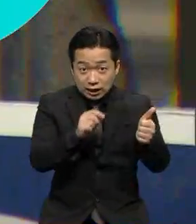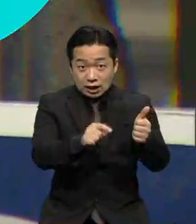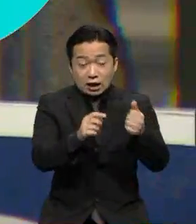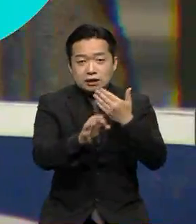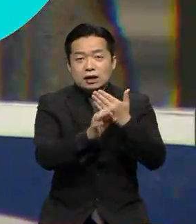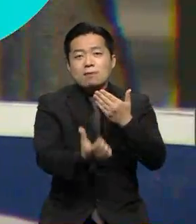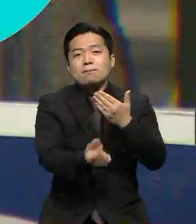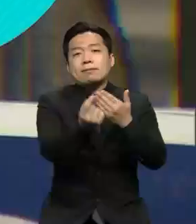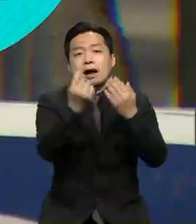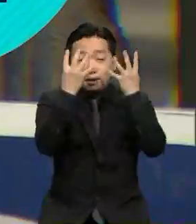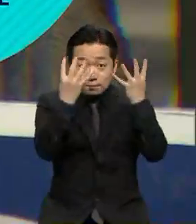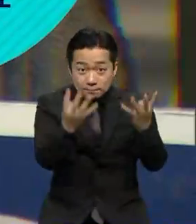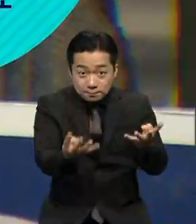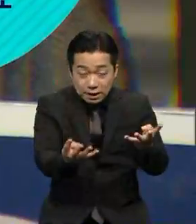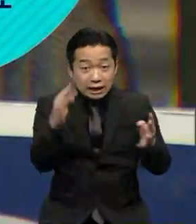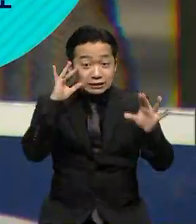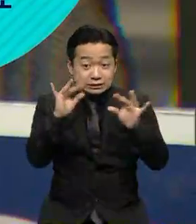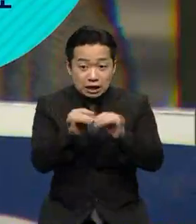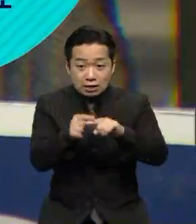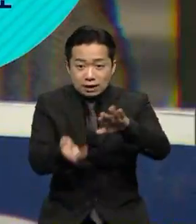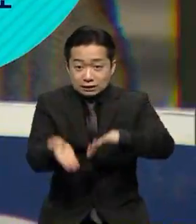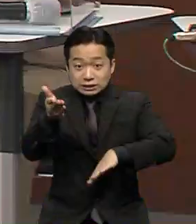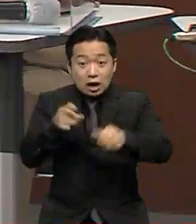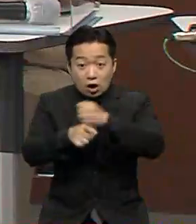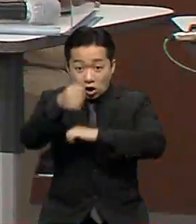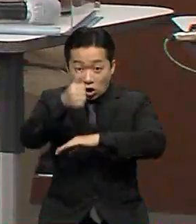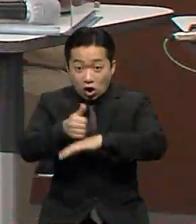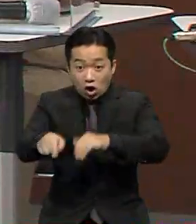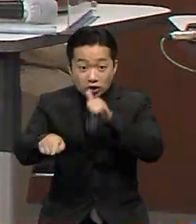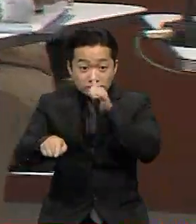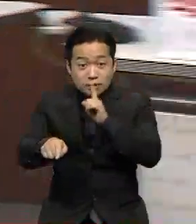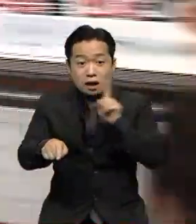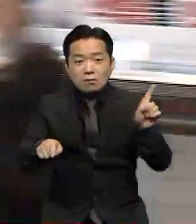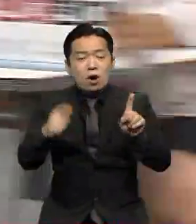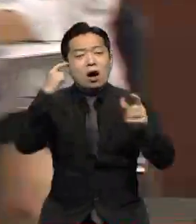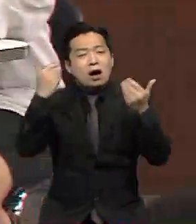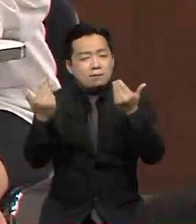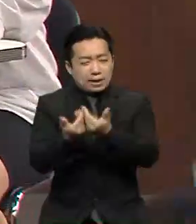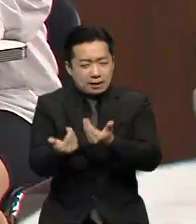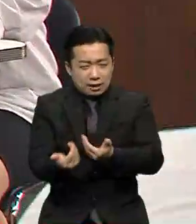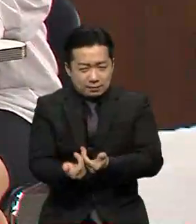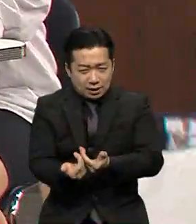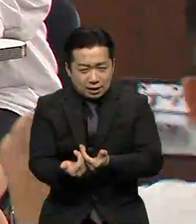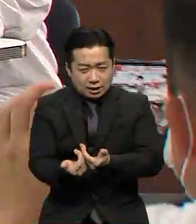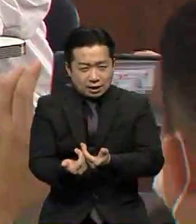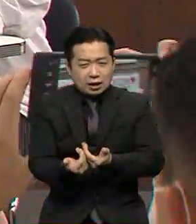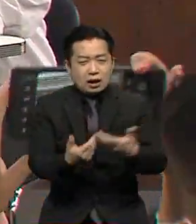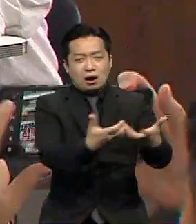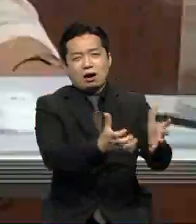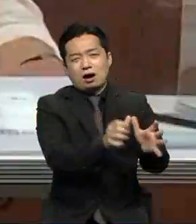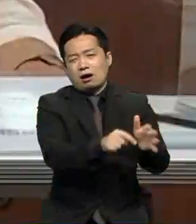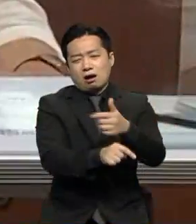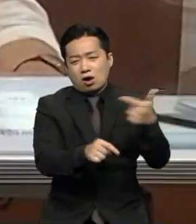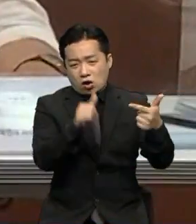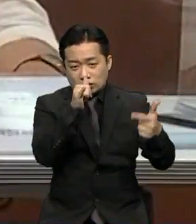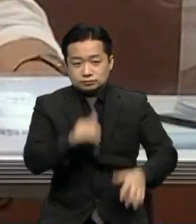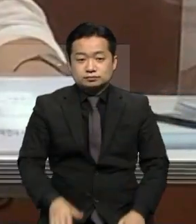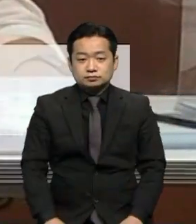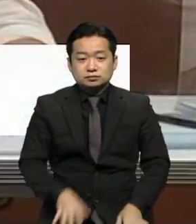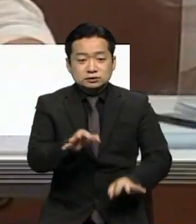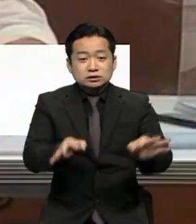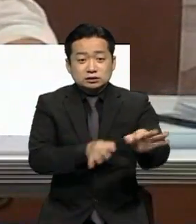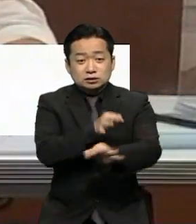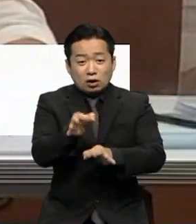찬성한다는 여론이 절반을 넘는다는 조사 결과가 있지만 여전히 반대한다는 목소리도 만만치 않습니다. 경제